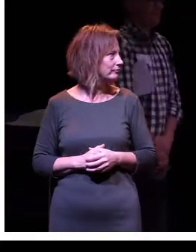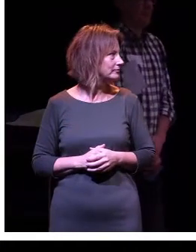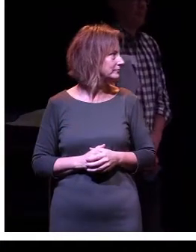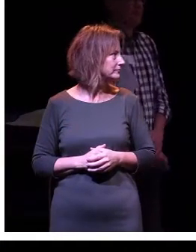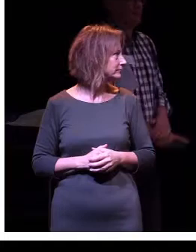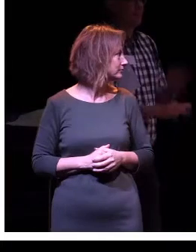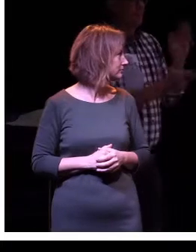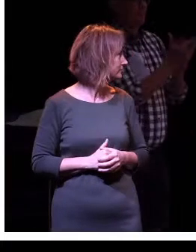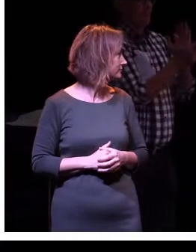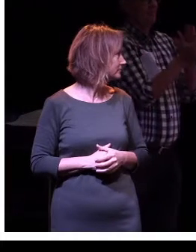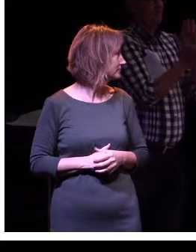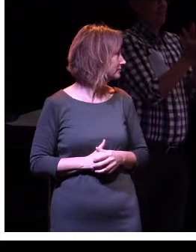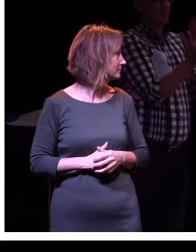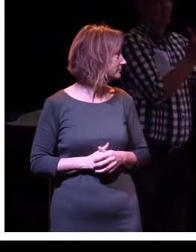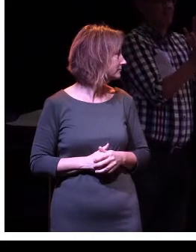Här,